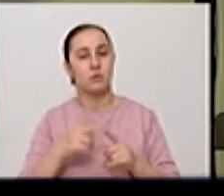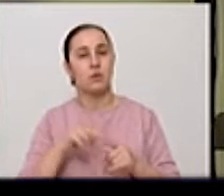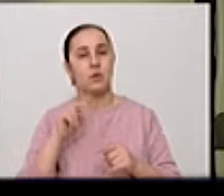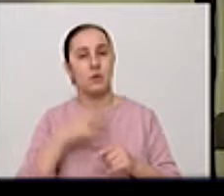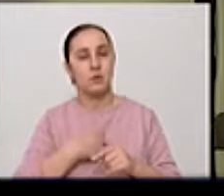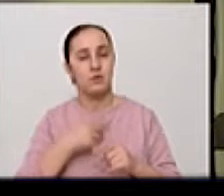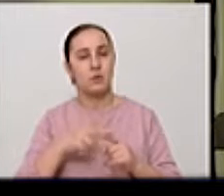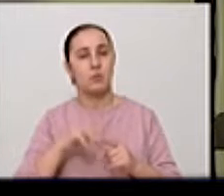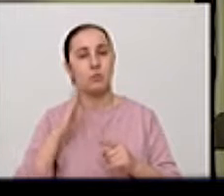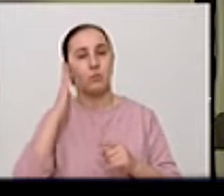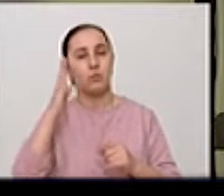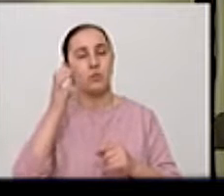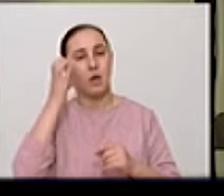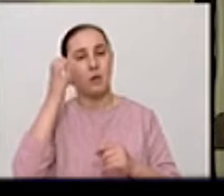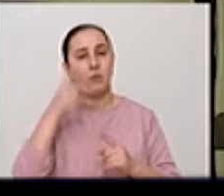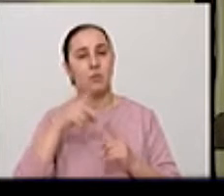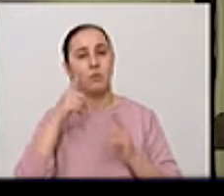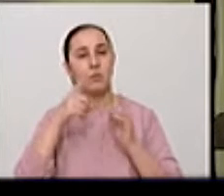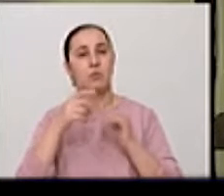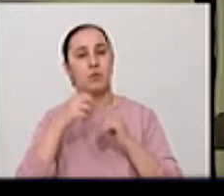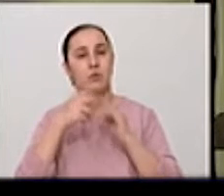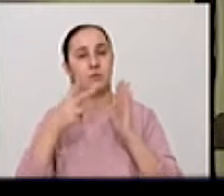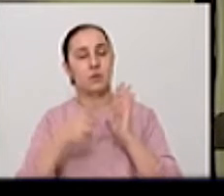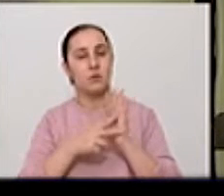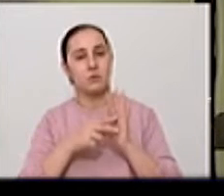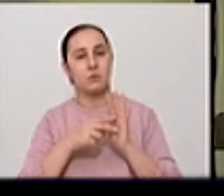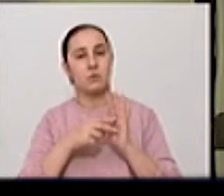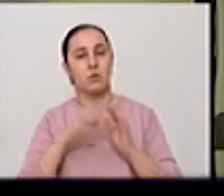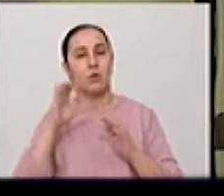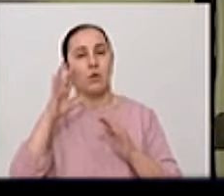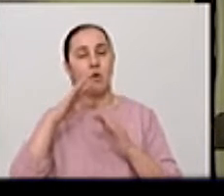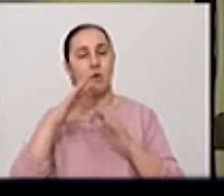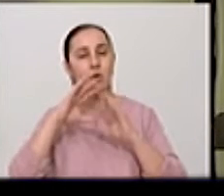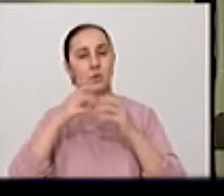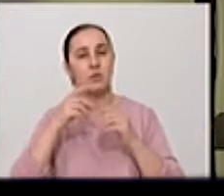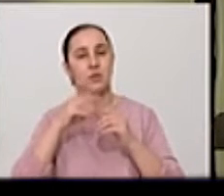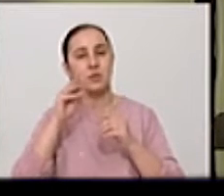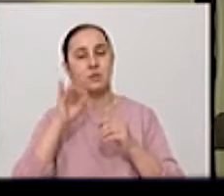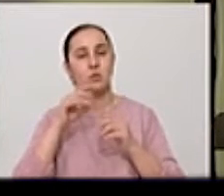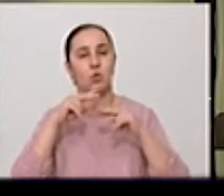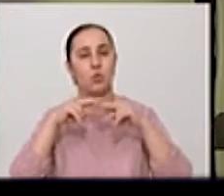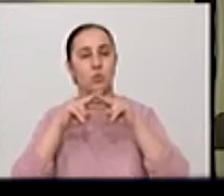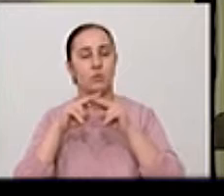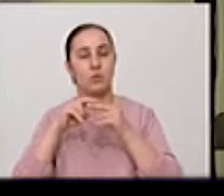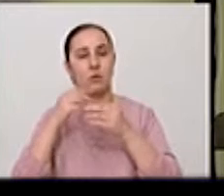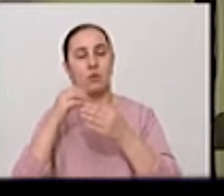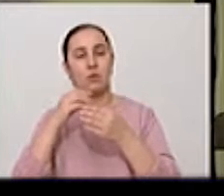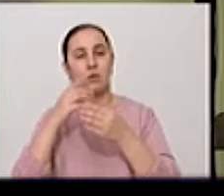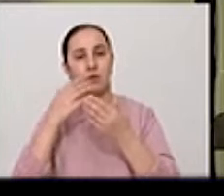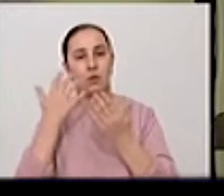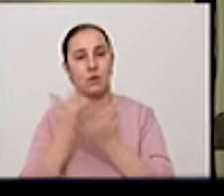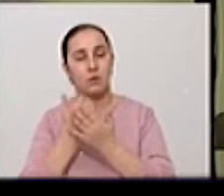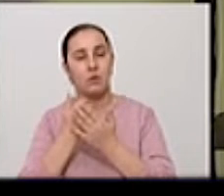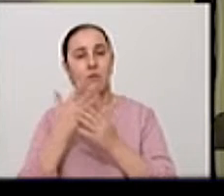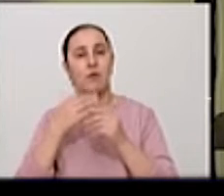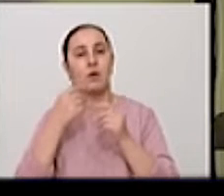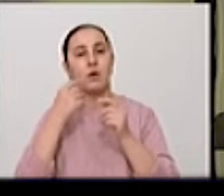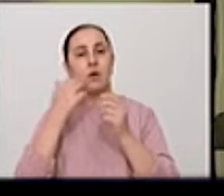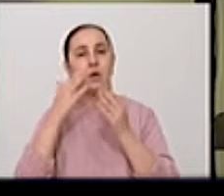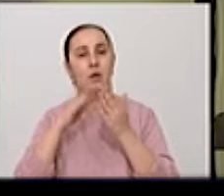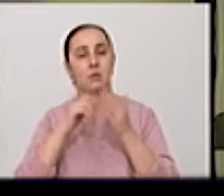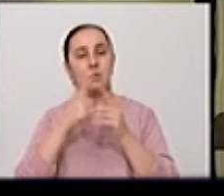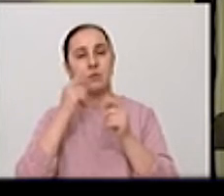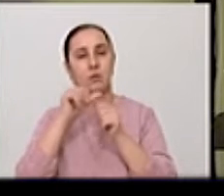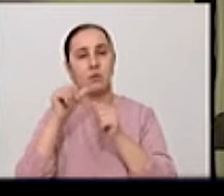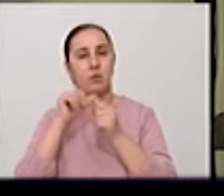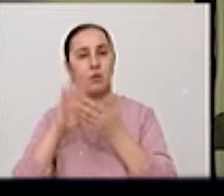aynan buyuk alloma 1018-da osmon jismini, yulduzlarni aniqlaganligi, har biriga alohida nom